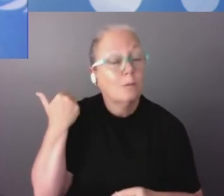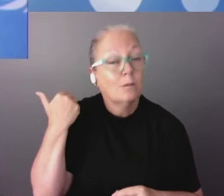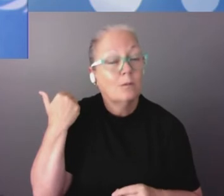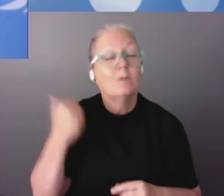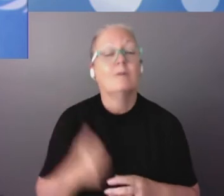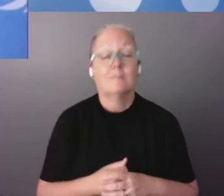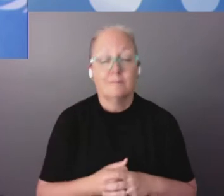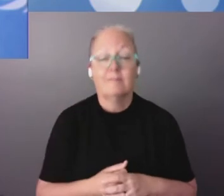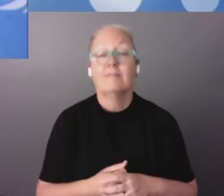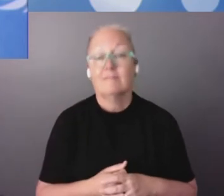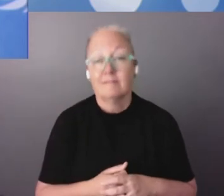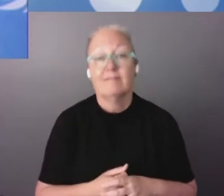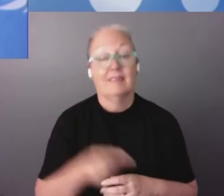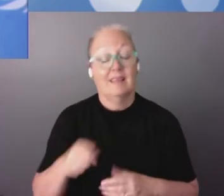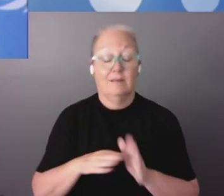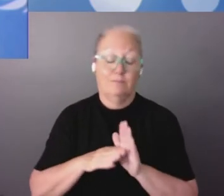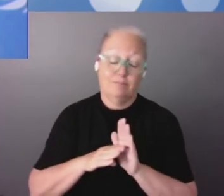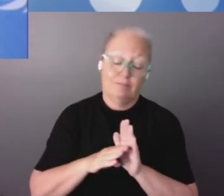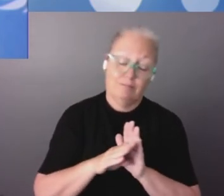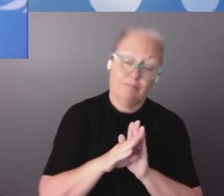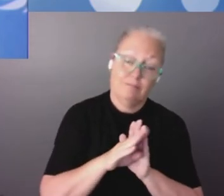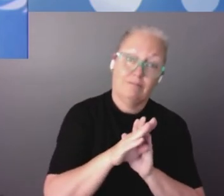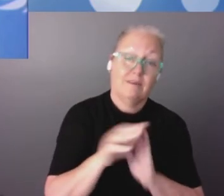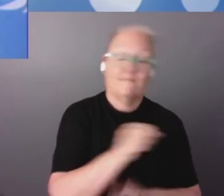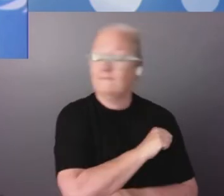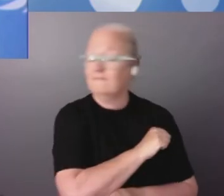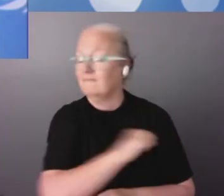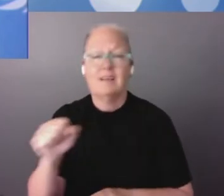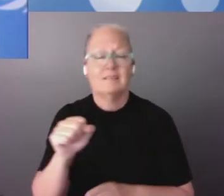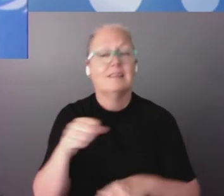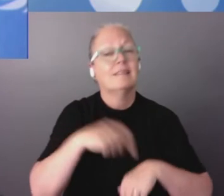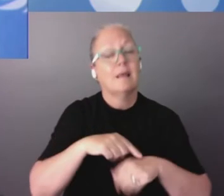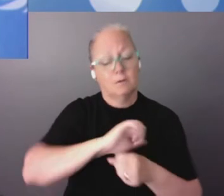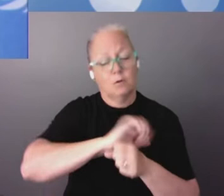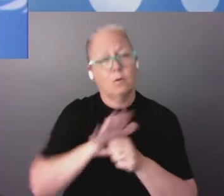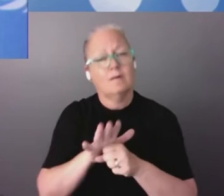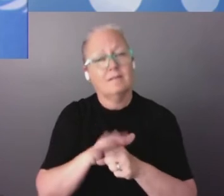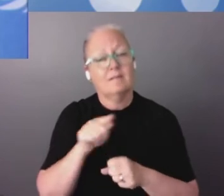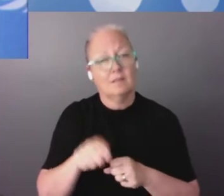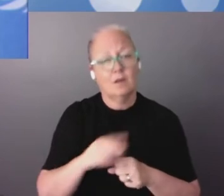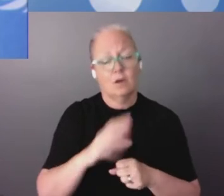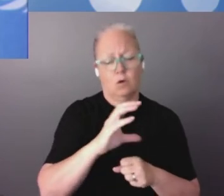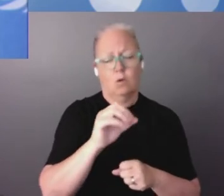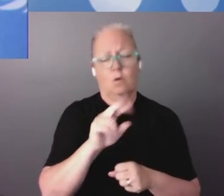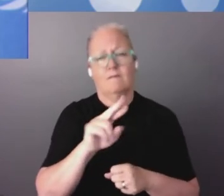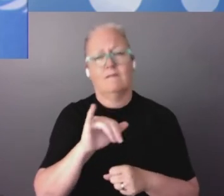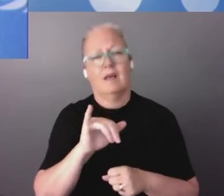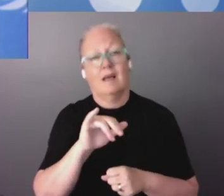de ce sommet. L'Internet unifié, c'est un appel à agir. Nous voulons